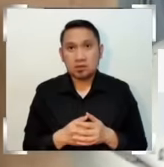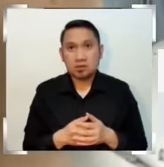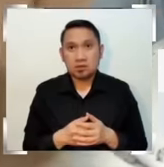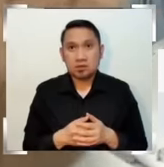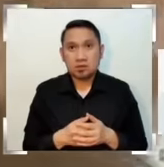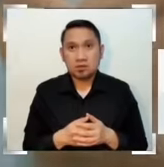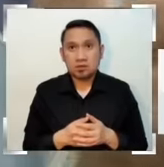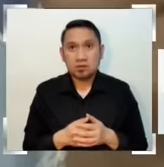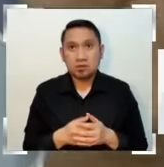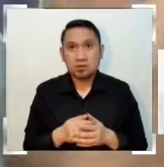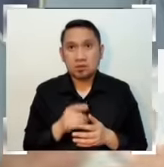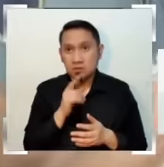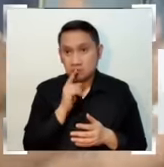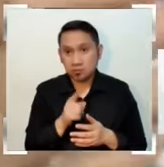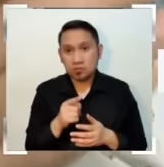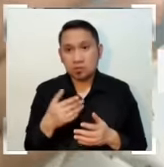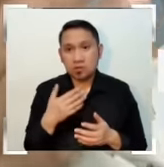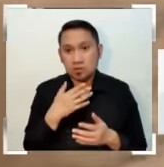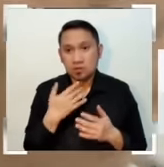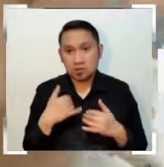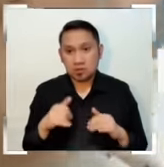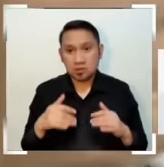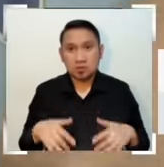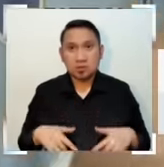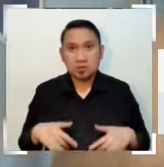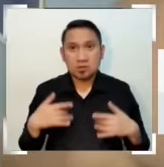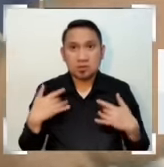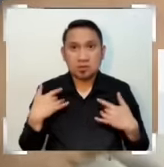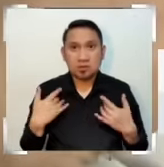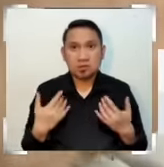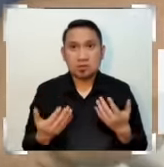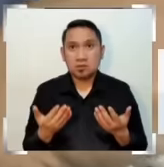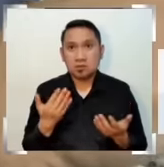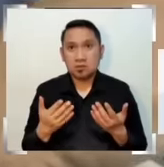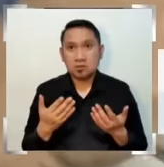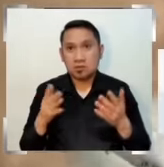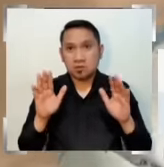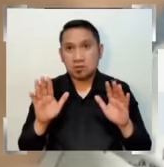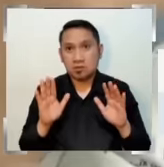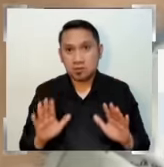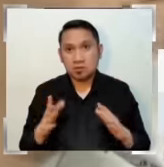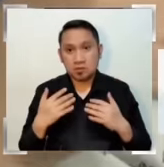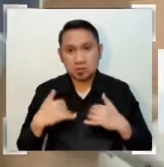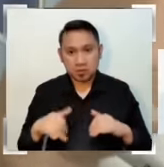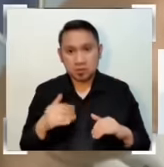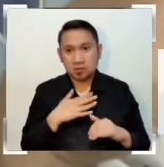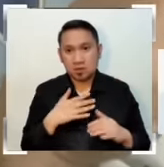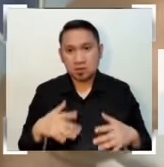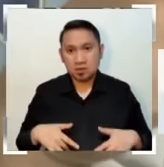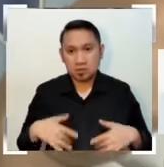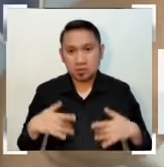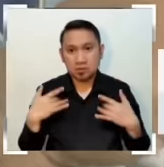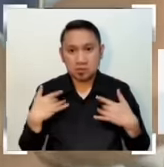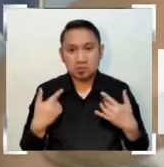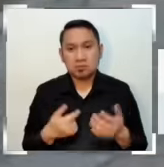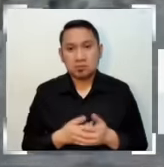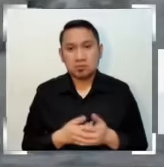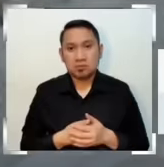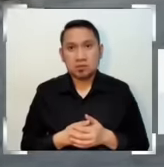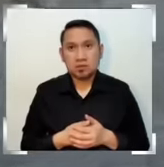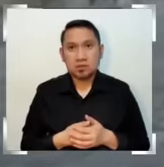pa akong ngayon. Yung mga hindi naniniwala na sa miracle, nandito ako. Patunay. Milagro